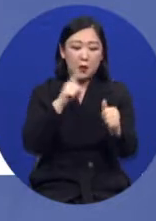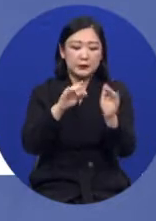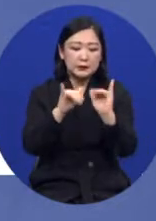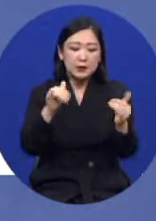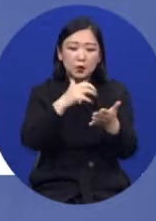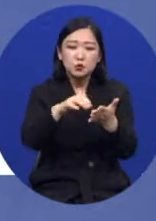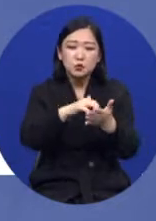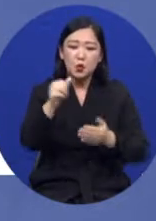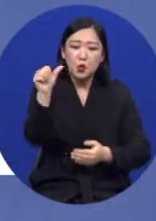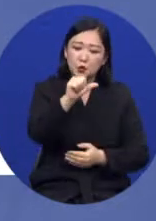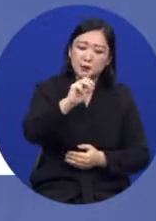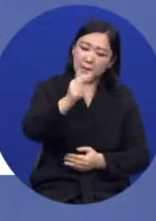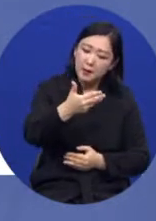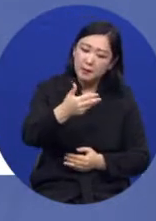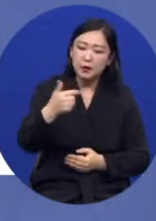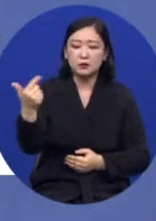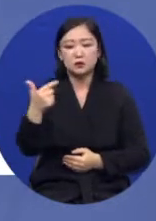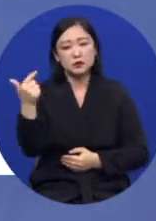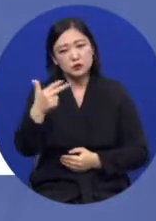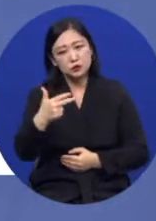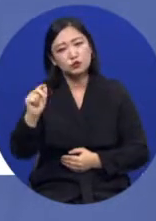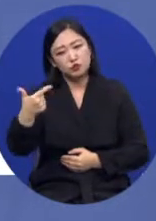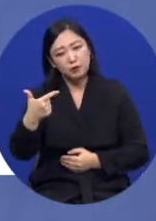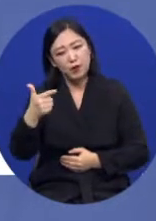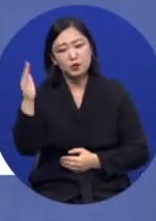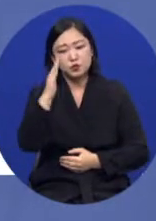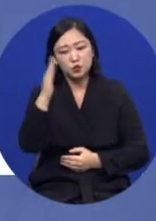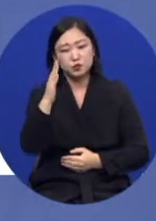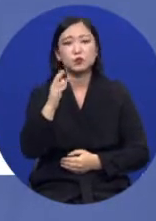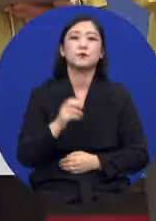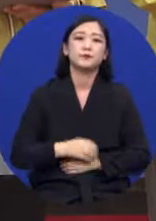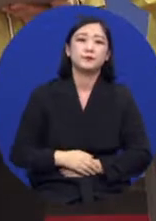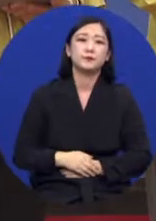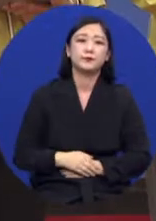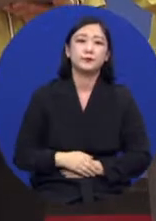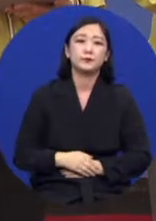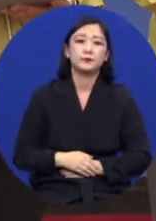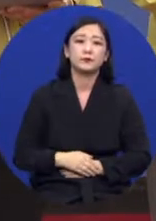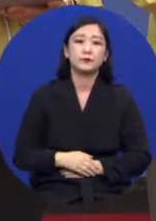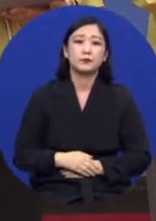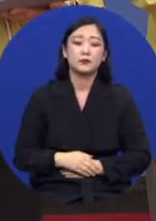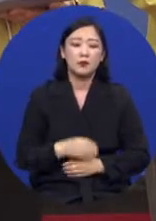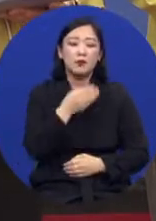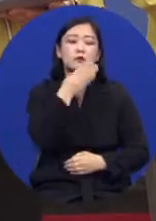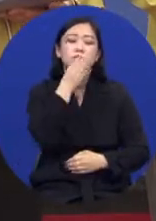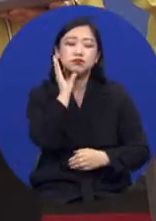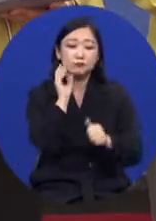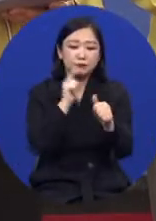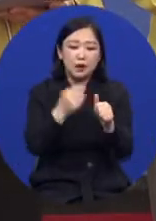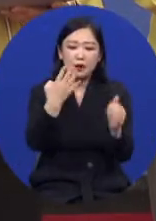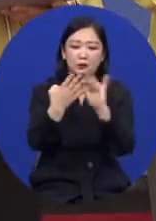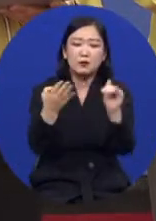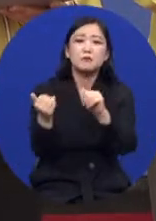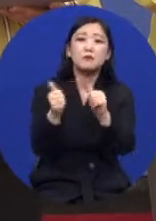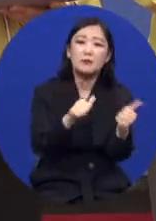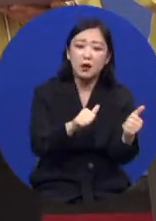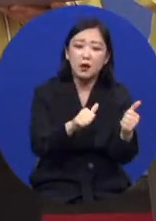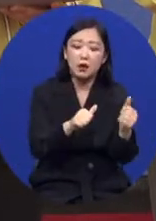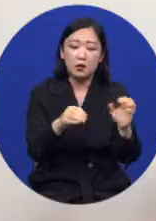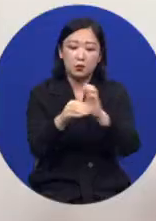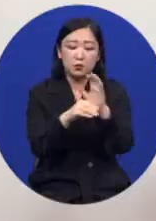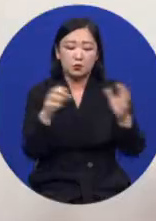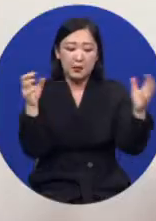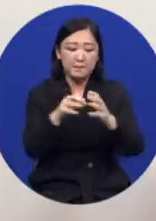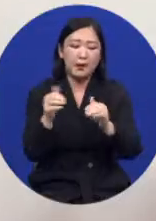확진자가 5,800에서 7,600 정도 저희는 예상하고 있습니다. 또 고령 확진자 4명이 숨져 코로나19